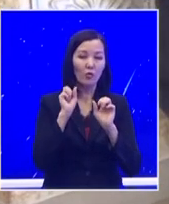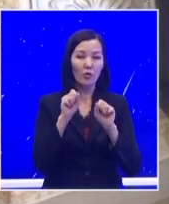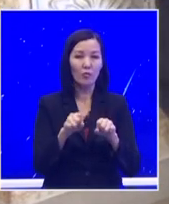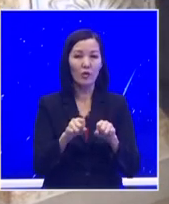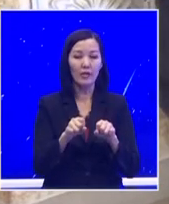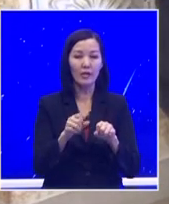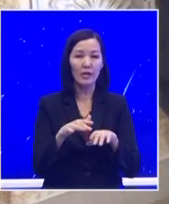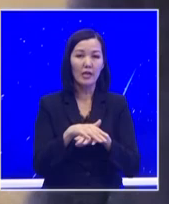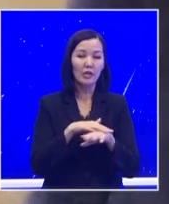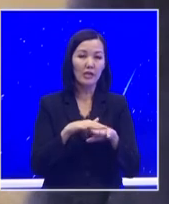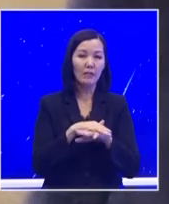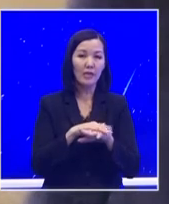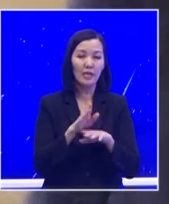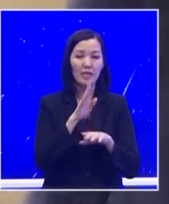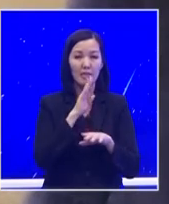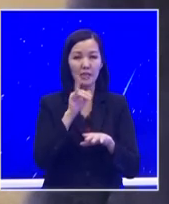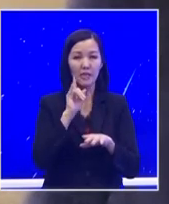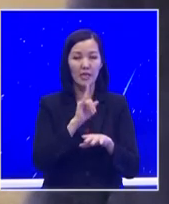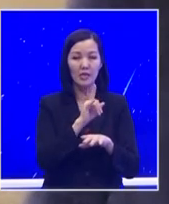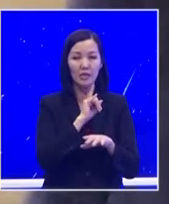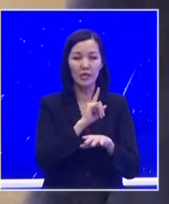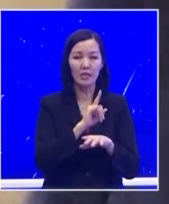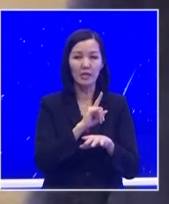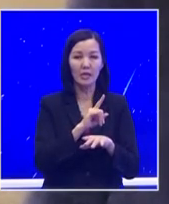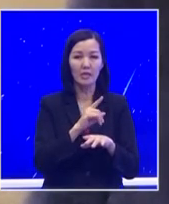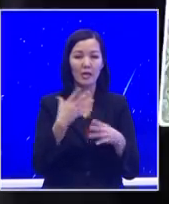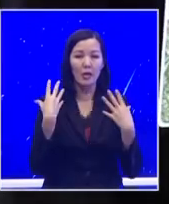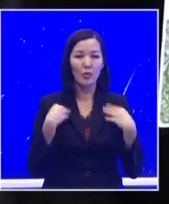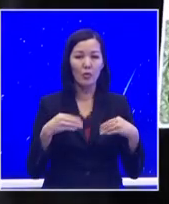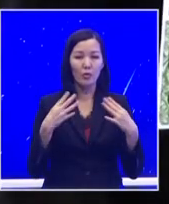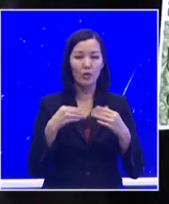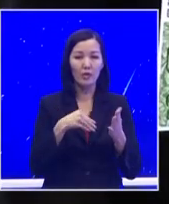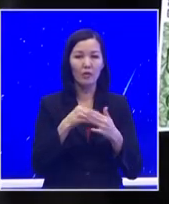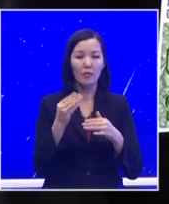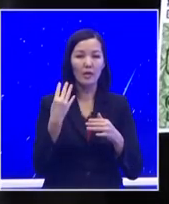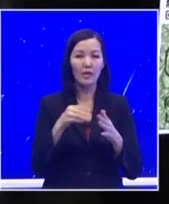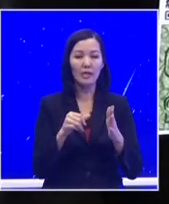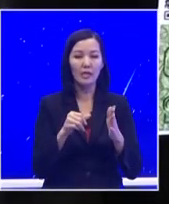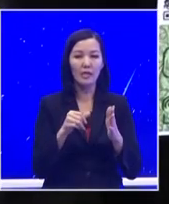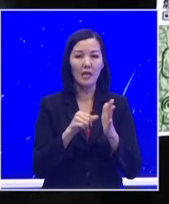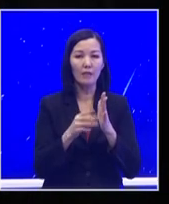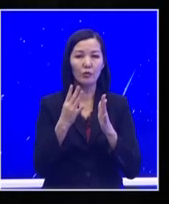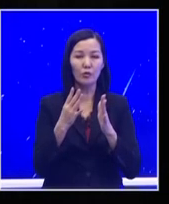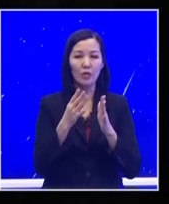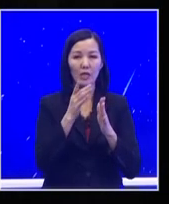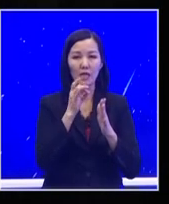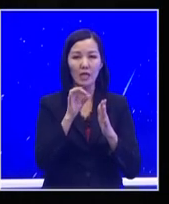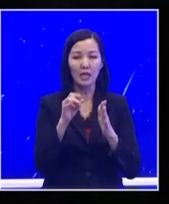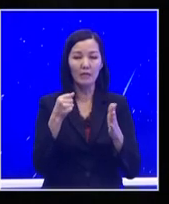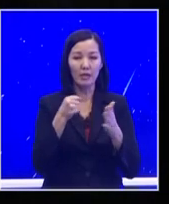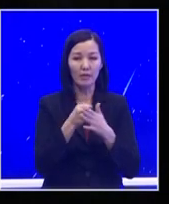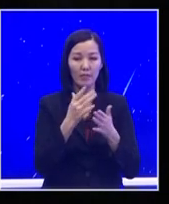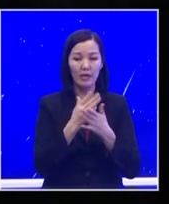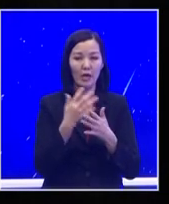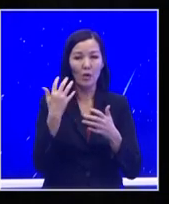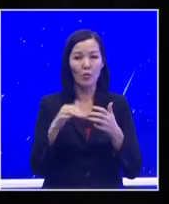жәрменкесінен кез келген жастағы қыз-келіншектер өзіне жарасымды тонды таба алады. 40-тан 64-ке дейінгі өлшемдер бар. Мұнда орта жастан